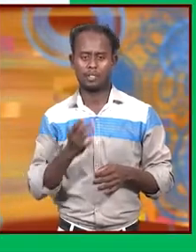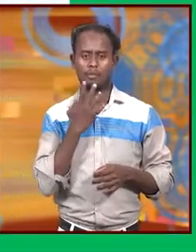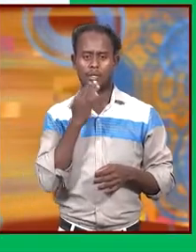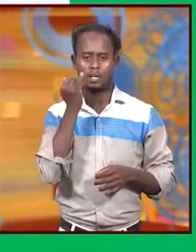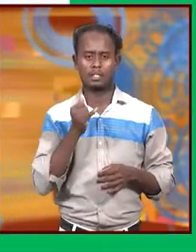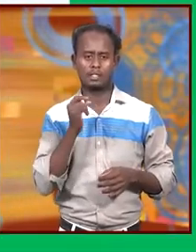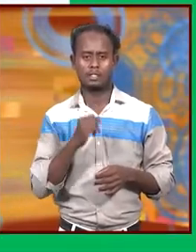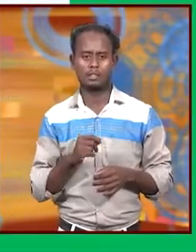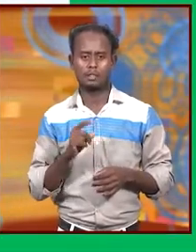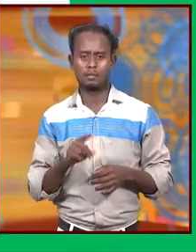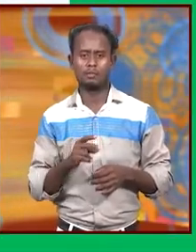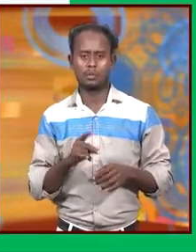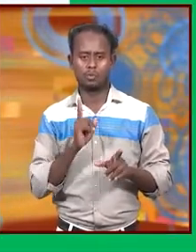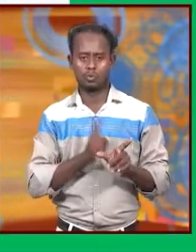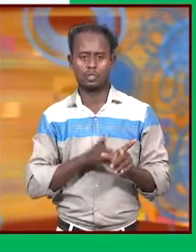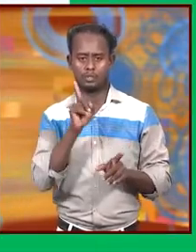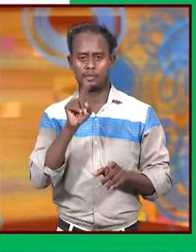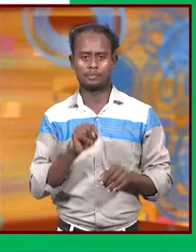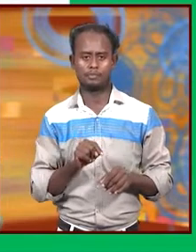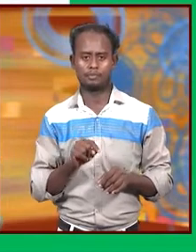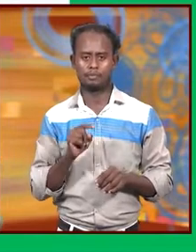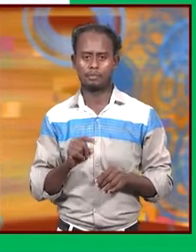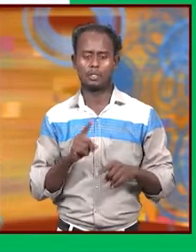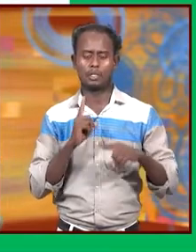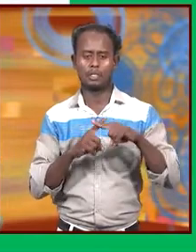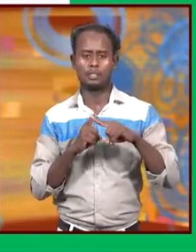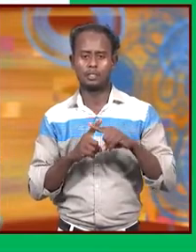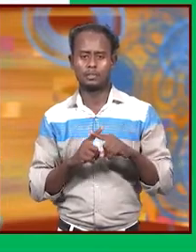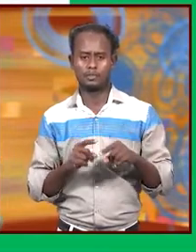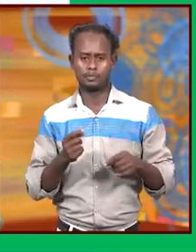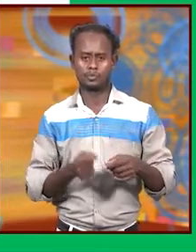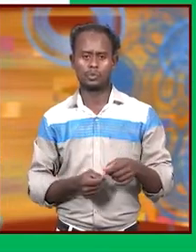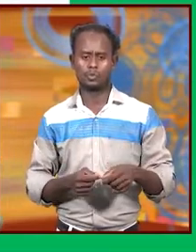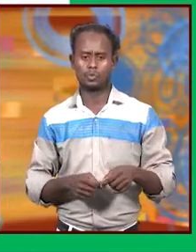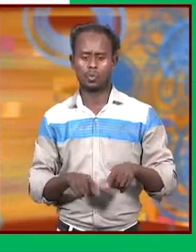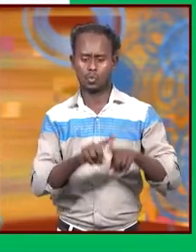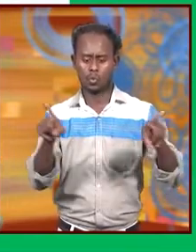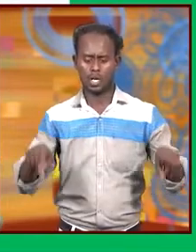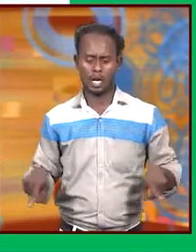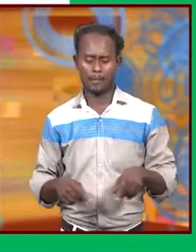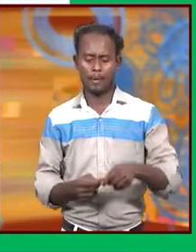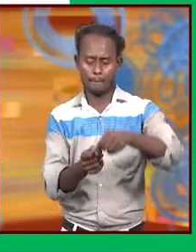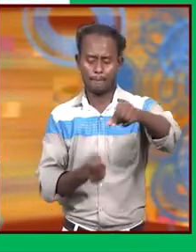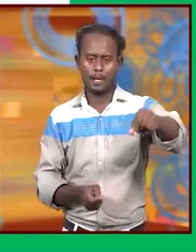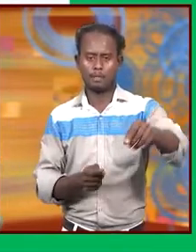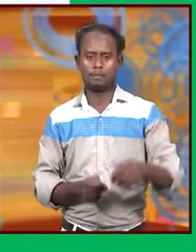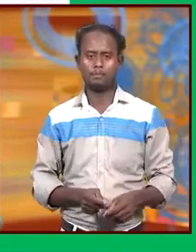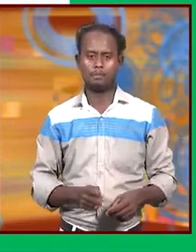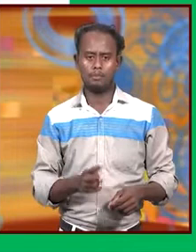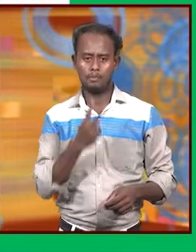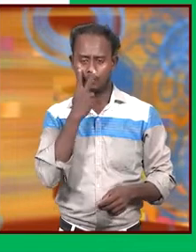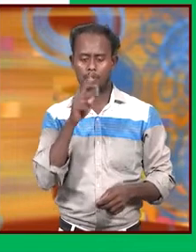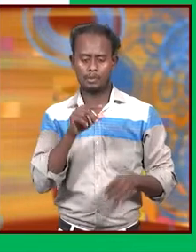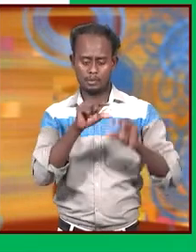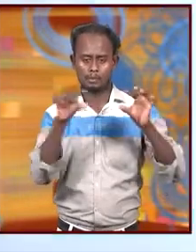6 பருவம் 3 பாடம் கணிதம் இயல் சுற்றளவு மற்றும் பரப்பளவு என்னும்